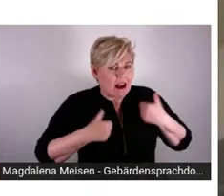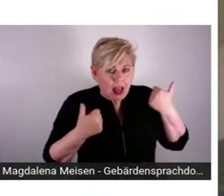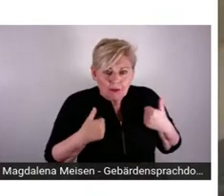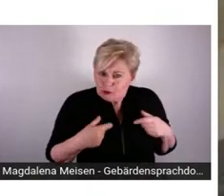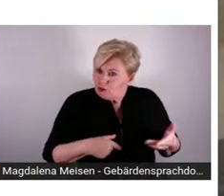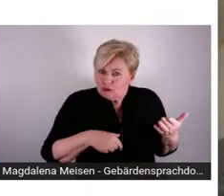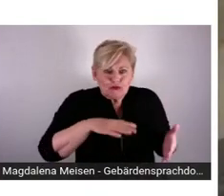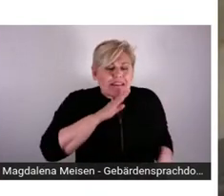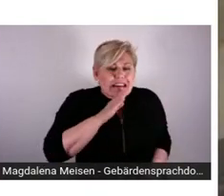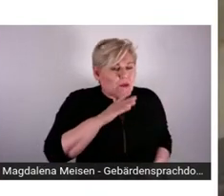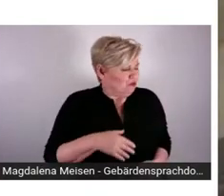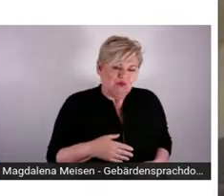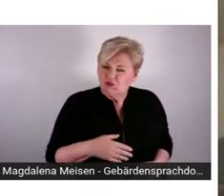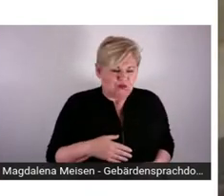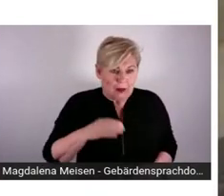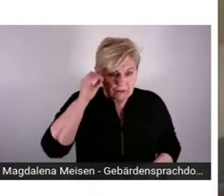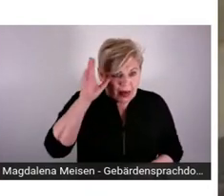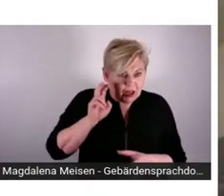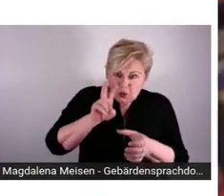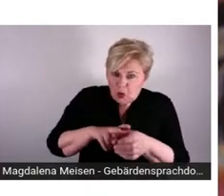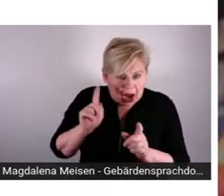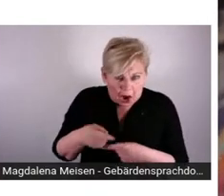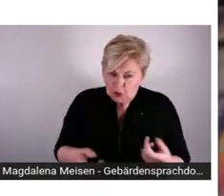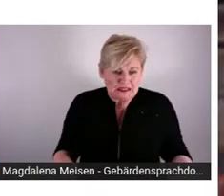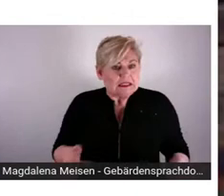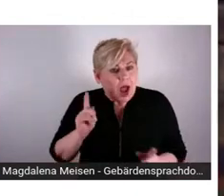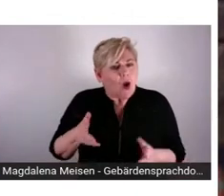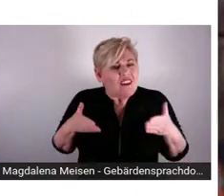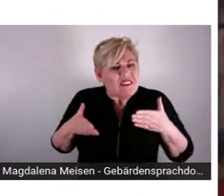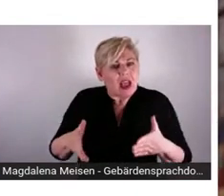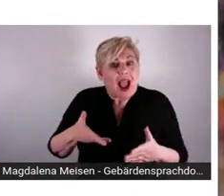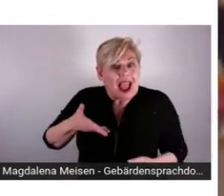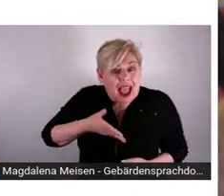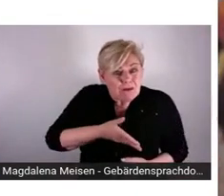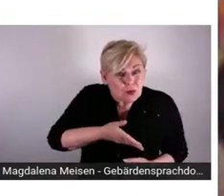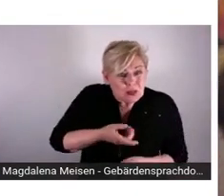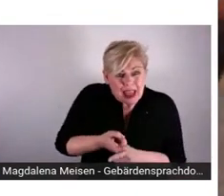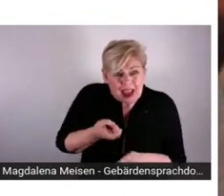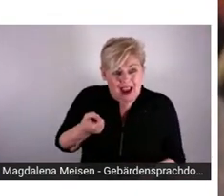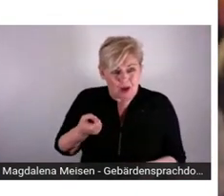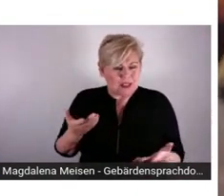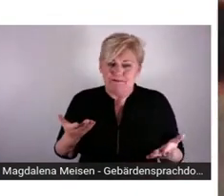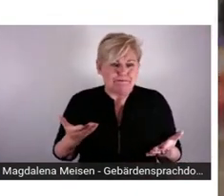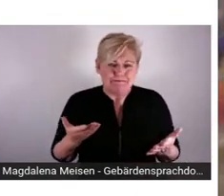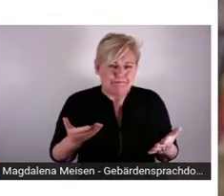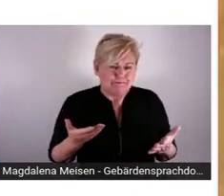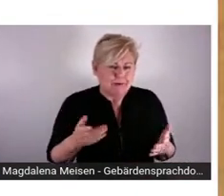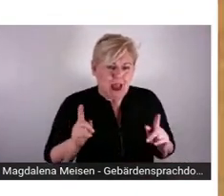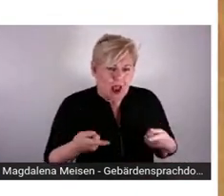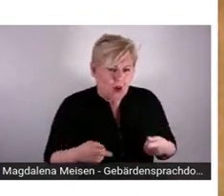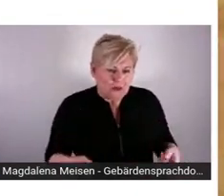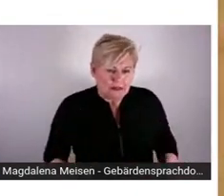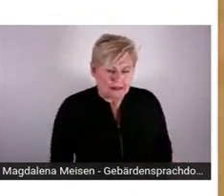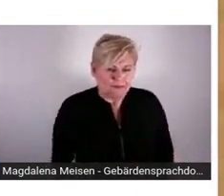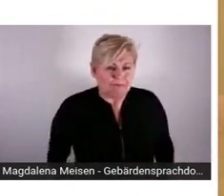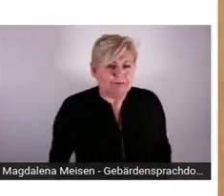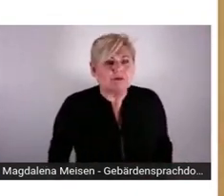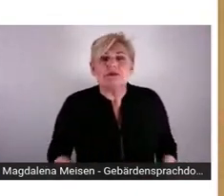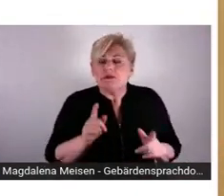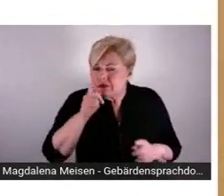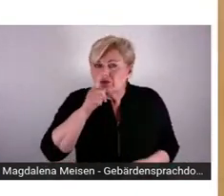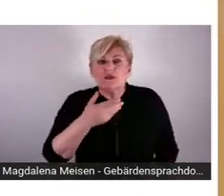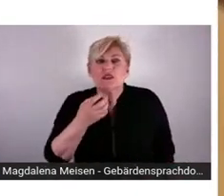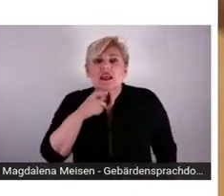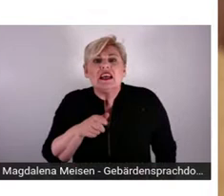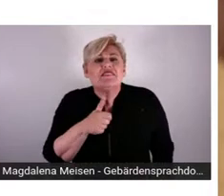gedeckt. Der Zugang zur Bildung ist nicht gegeben und der Weg aus der Armut heraus wird auch nicht aufgezeigt. Wenn Sie überlegen, wie Sie Ihren